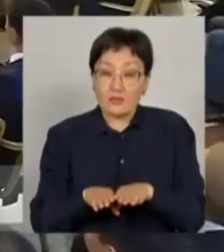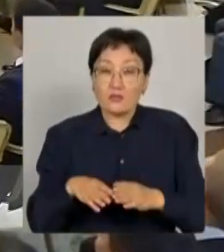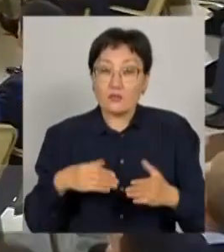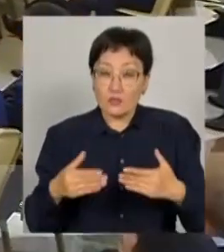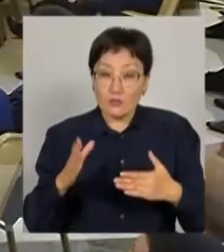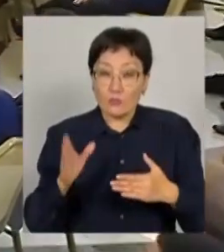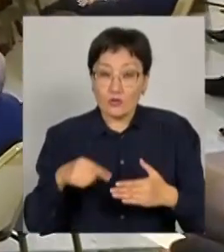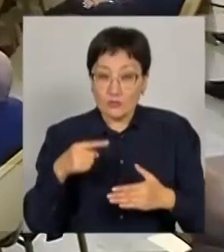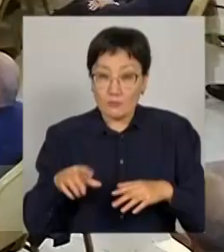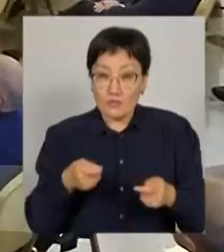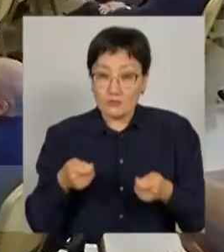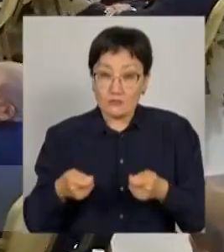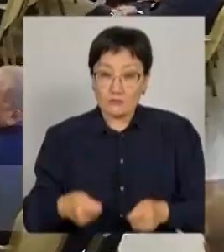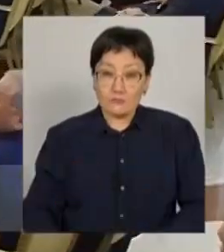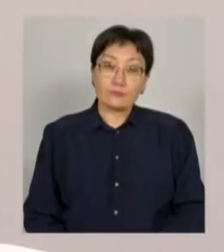президент.